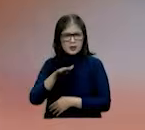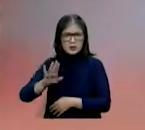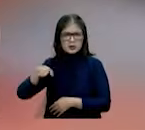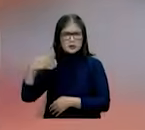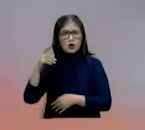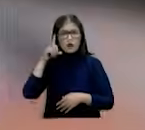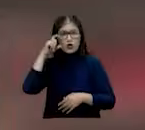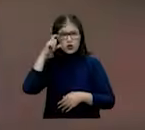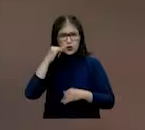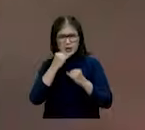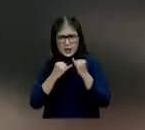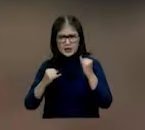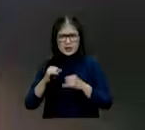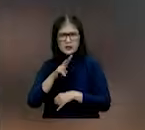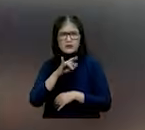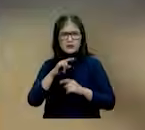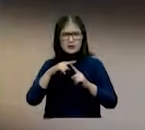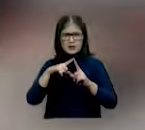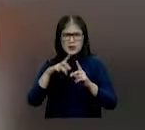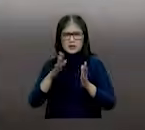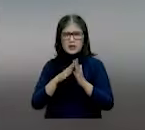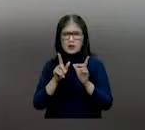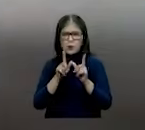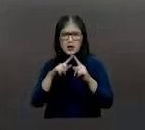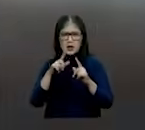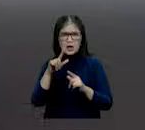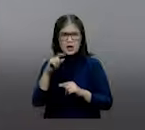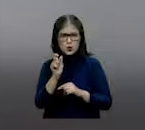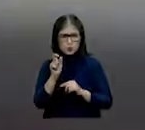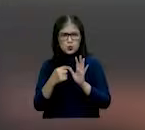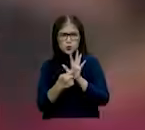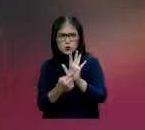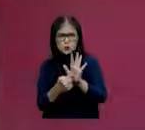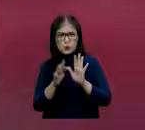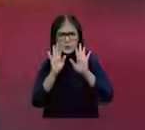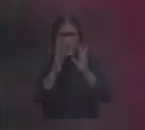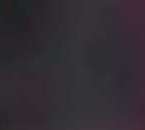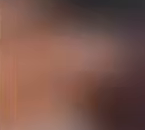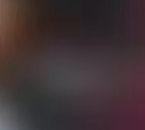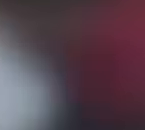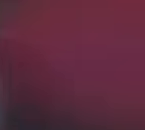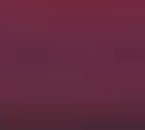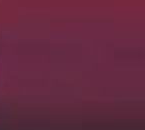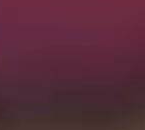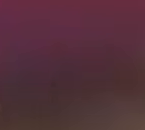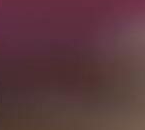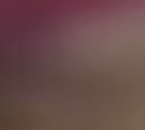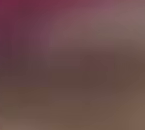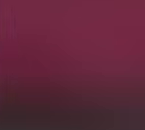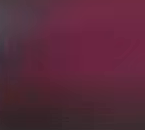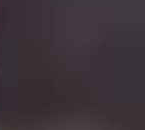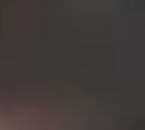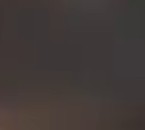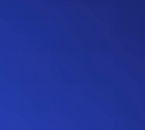Novita Intansari dan putranya Wahlul Aldeputra diunggah di media sosial sebelum keduanya menjadi korban tewas akibat